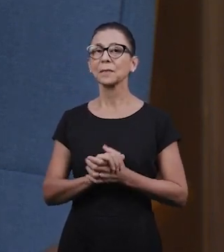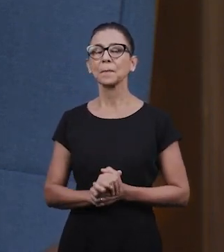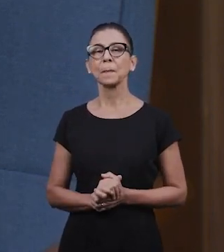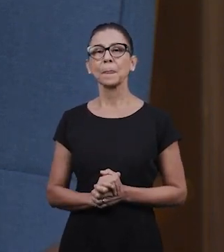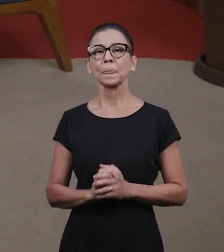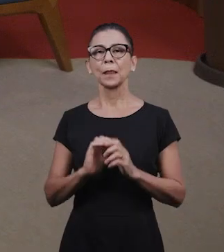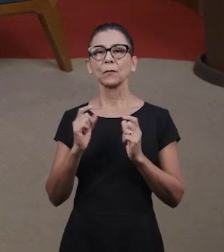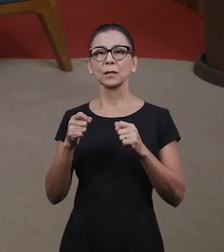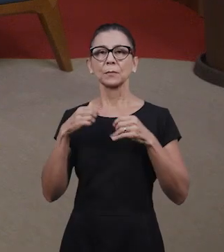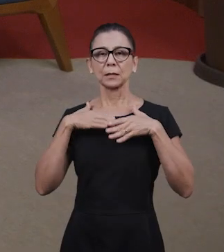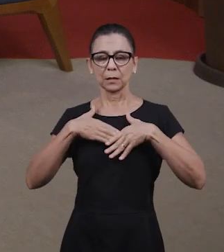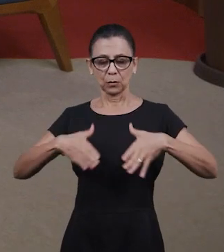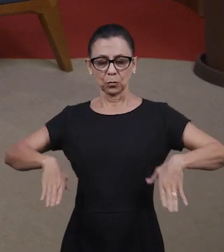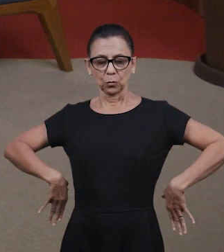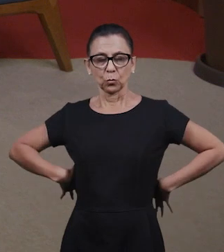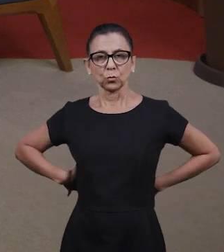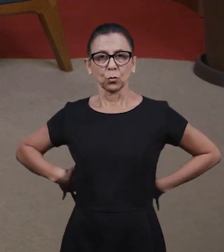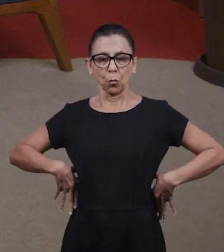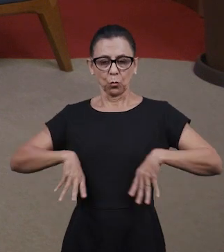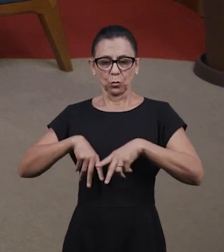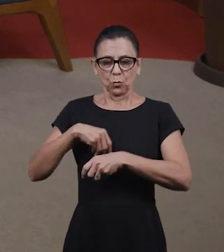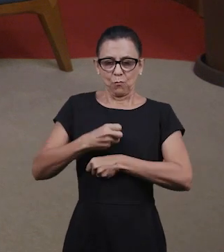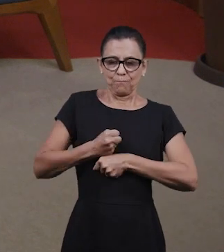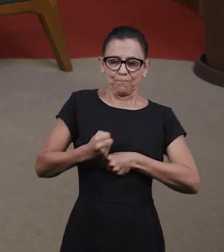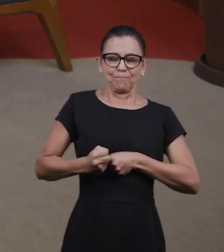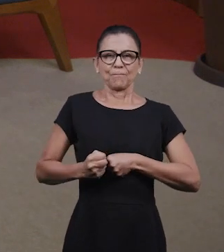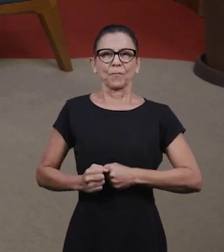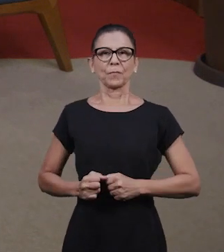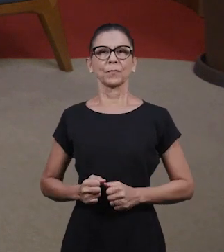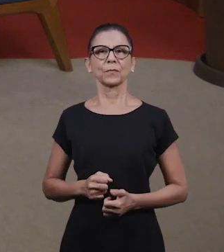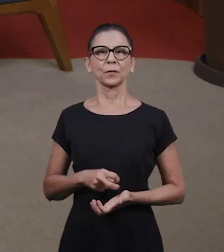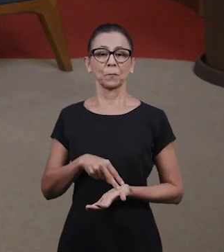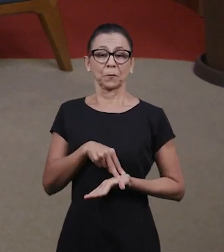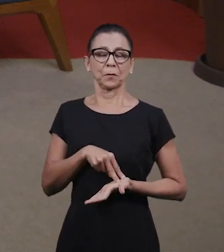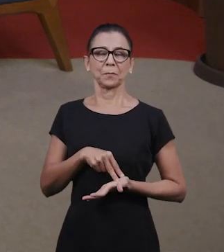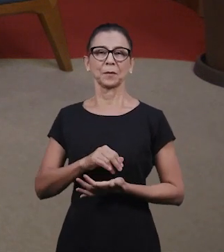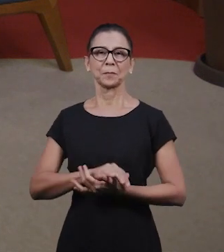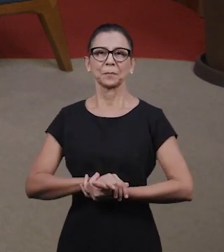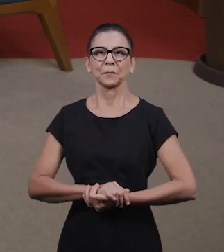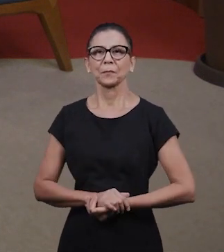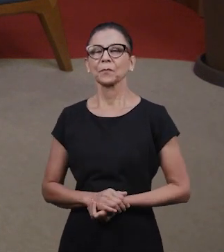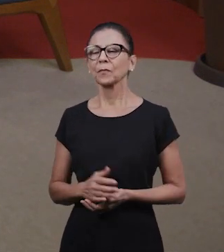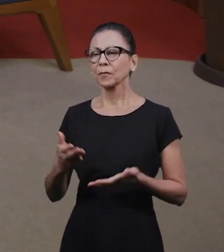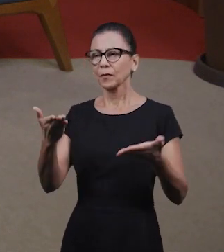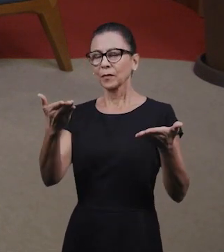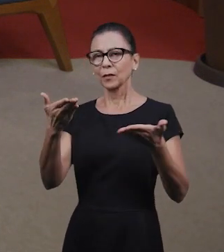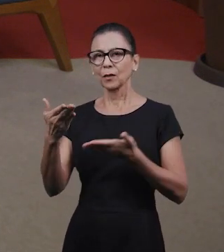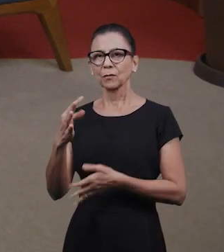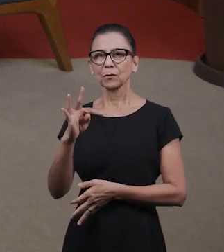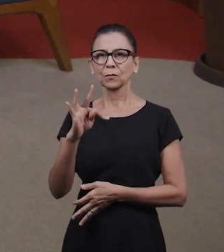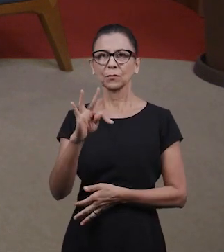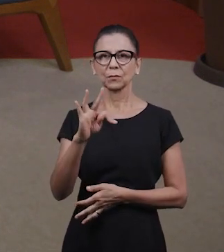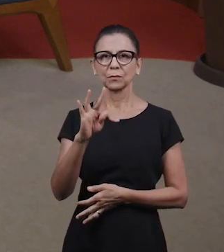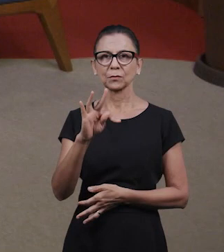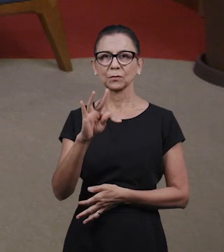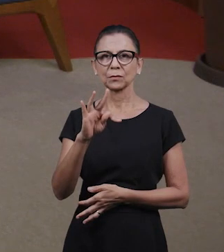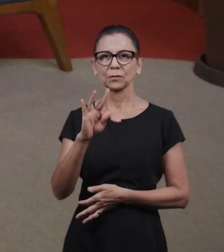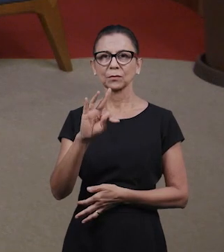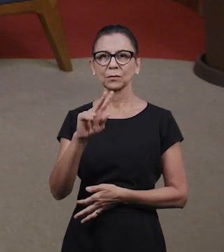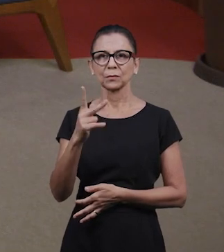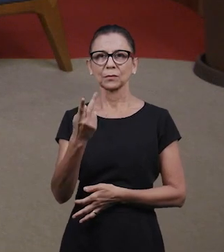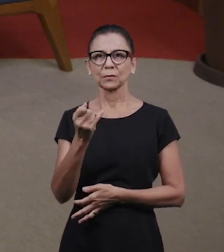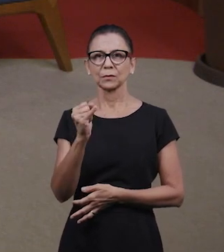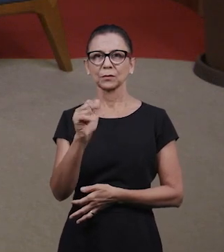avec les reins saints. Donc nous allons maintenant inviter pour participer de la formation avec nous notre frère Tiago